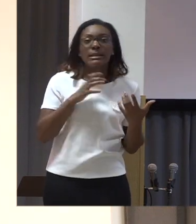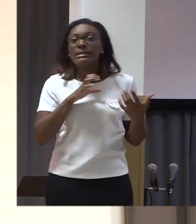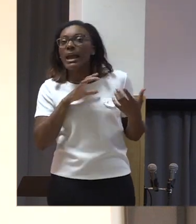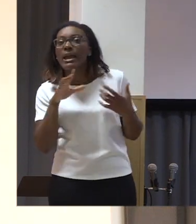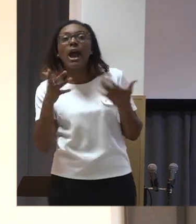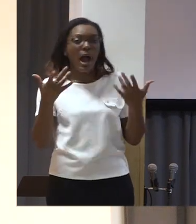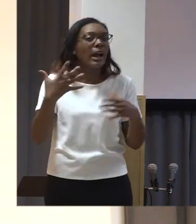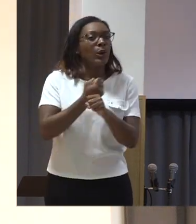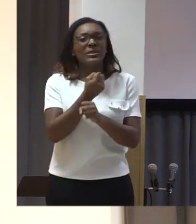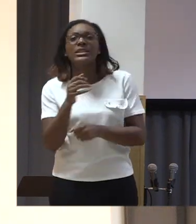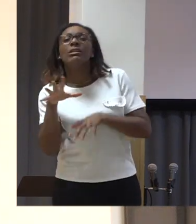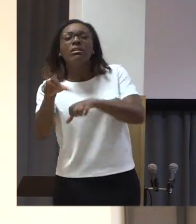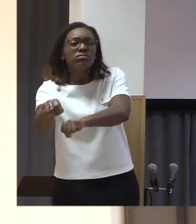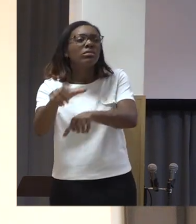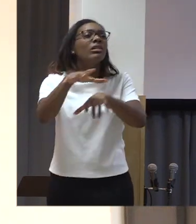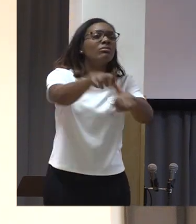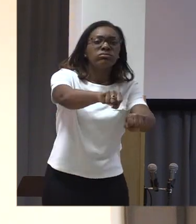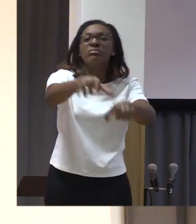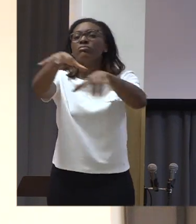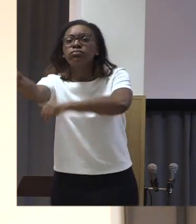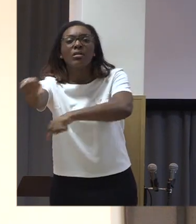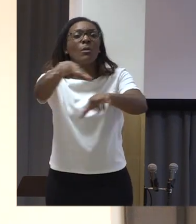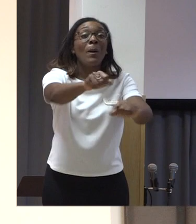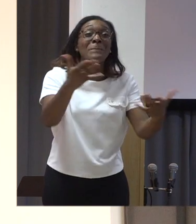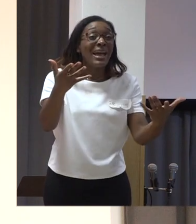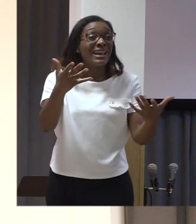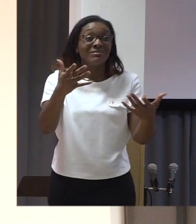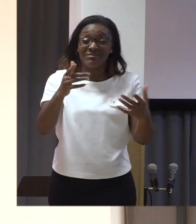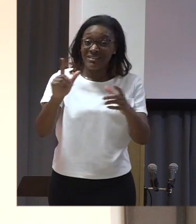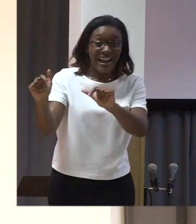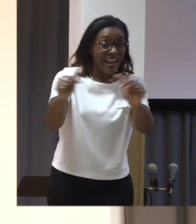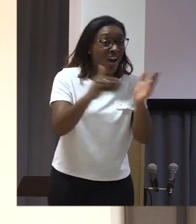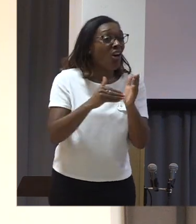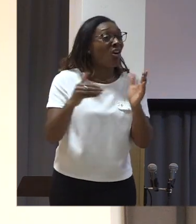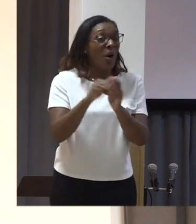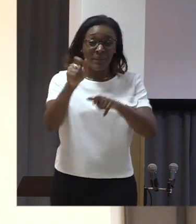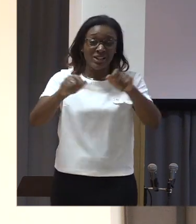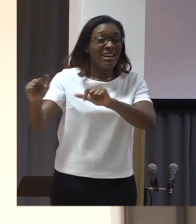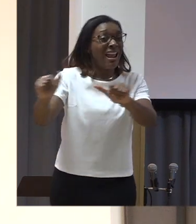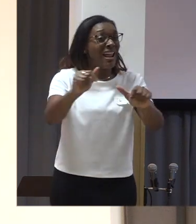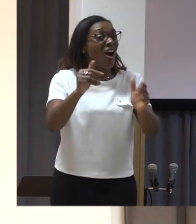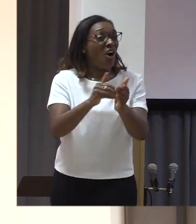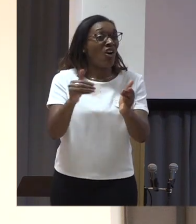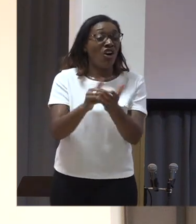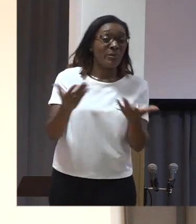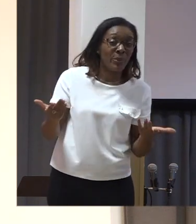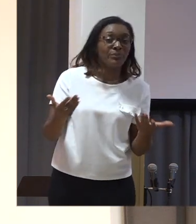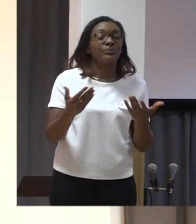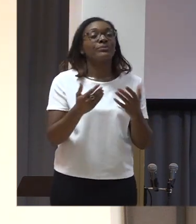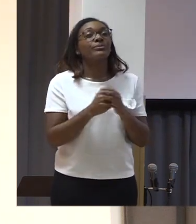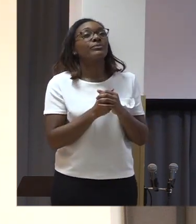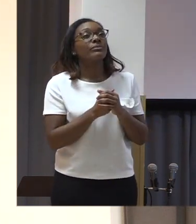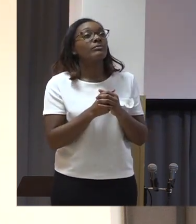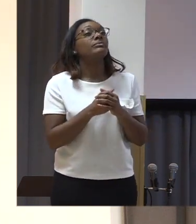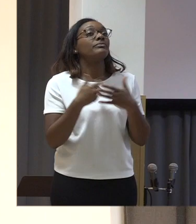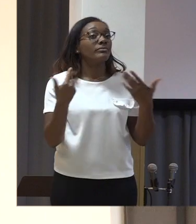grande partie de Canaan, mais ces grandes conquêtes n'éliminèrent pas tous les Cananéens. Et dans Juges au chapitre 2, l'ange de